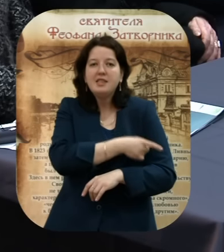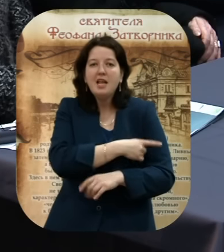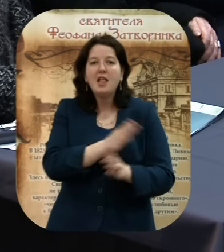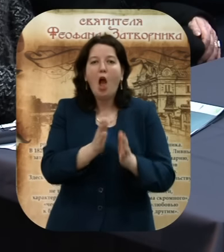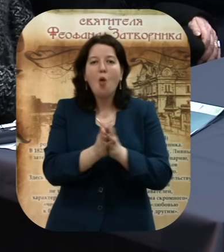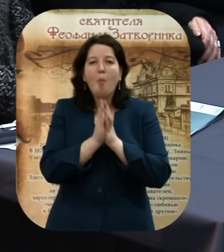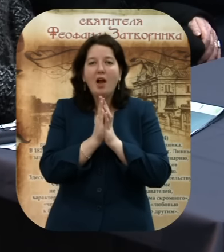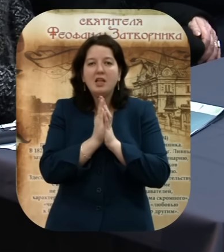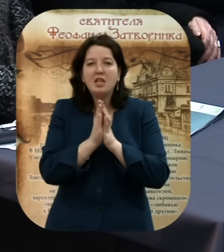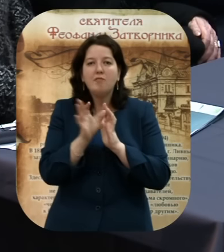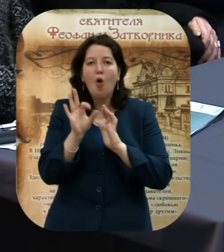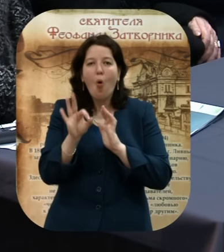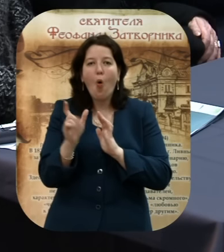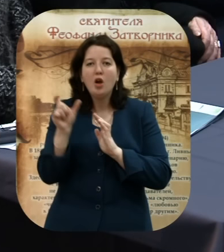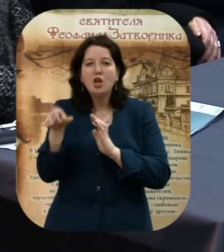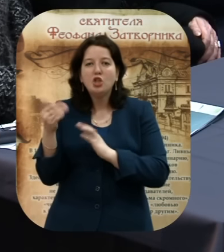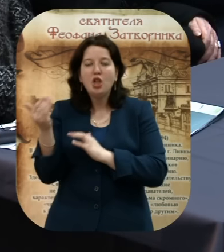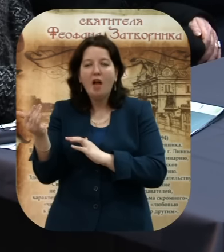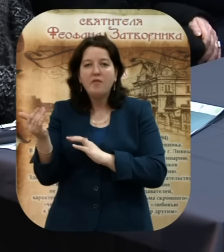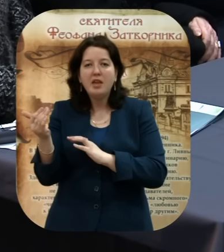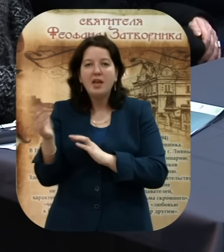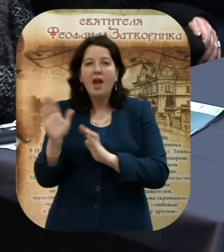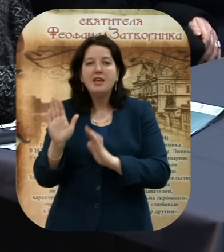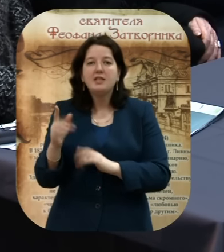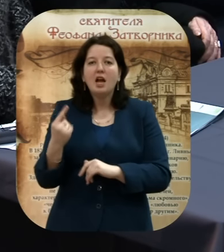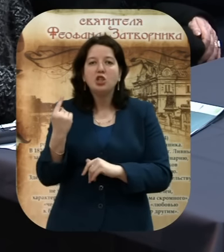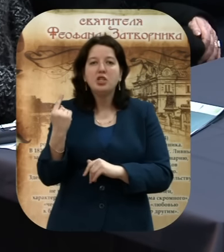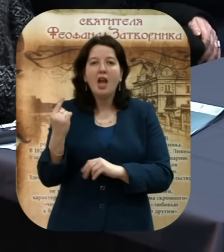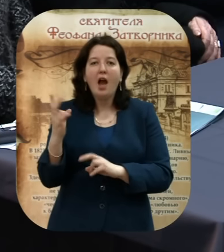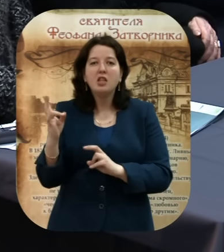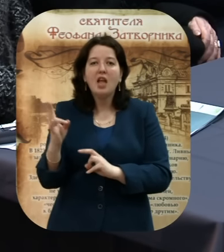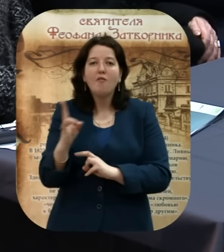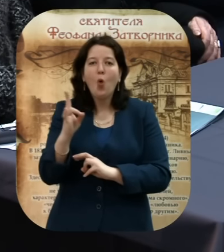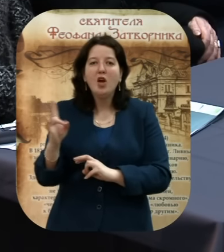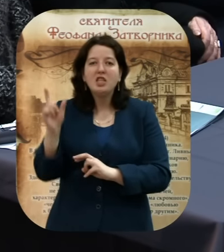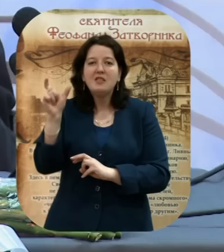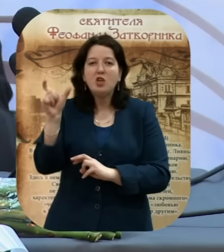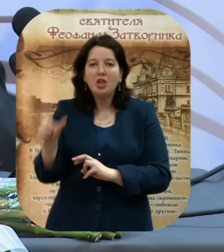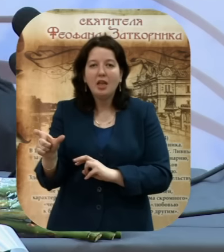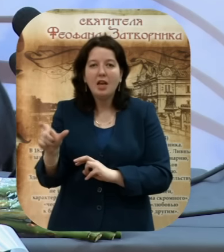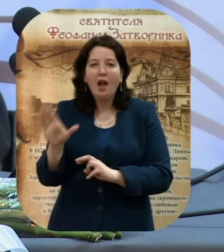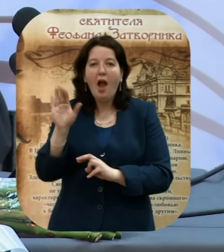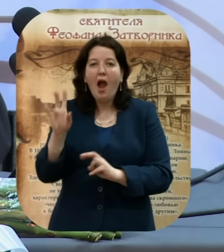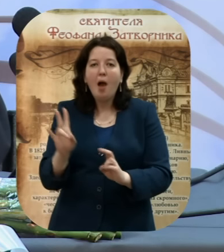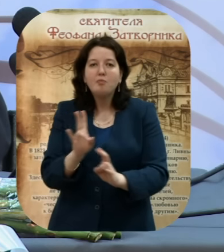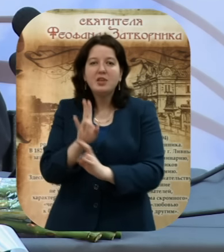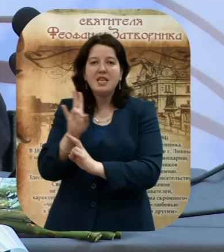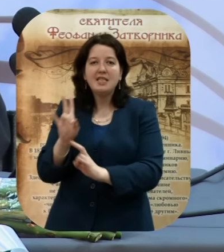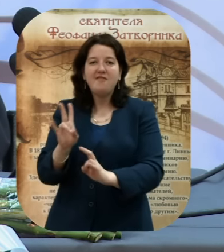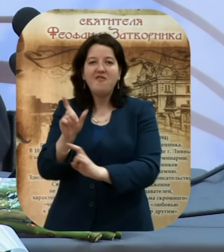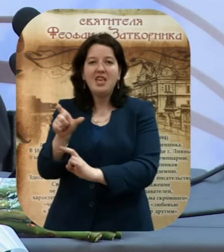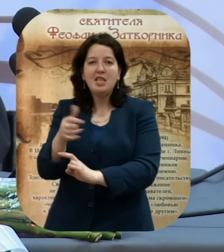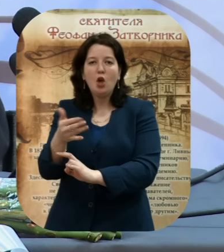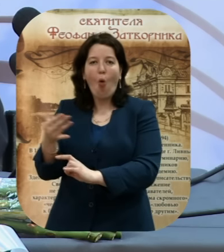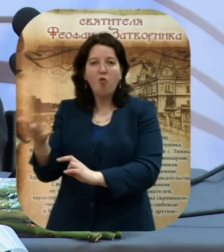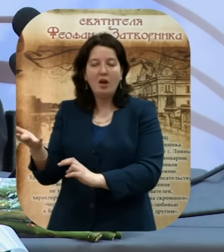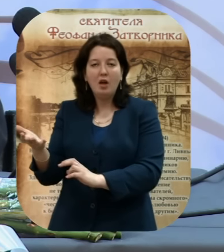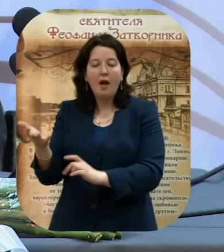и даже не одного священника, он пишет, а пресвитеров. И действительно, в начальной